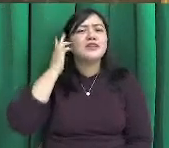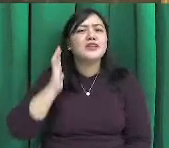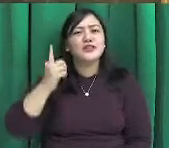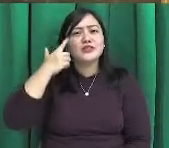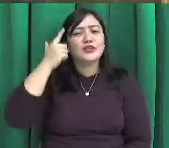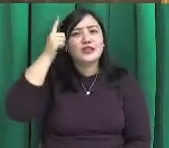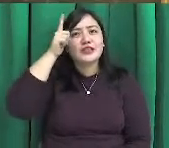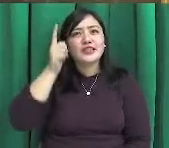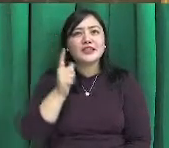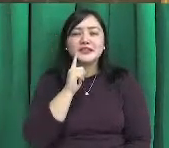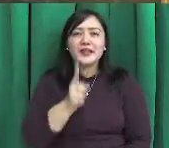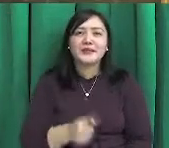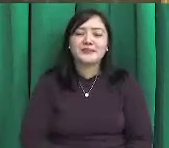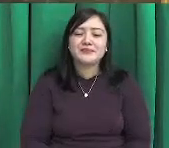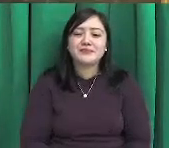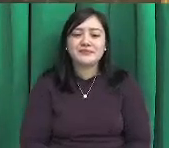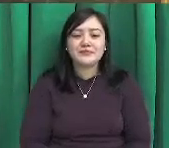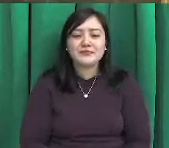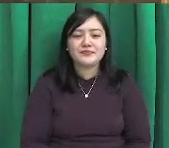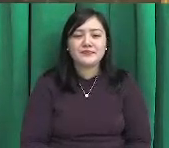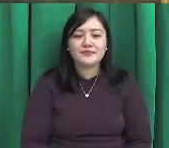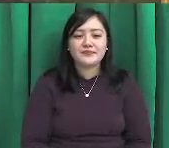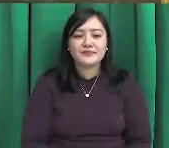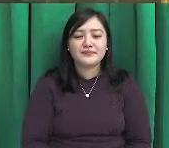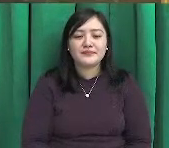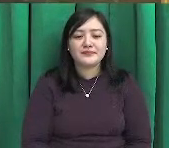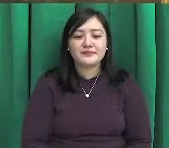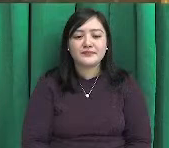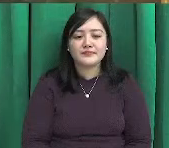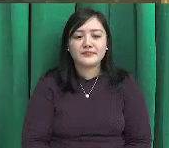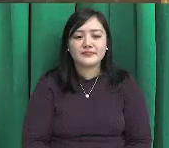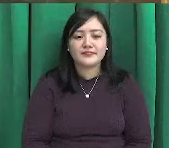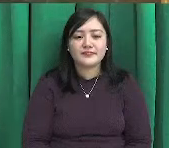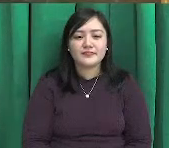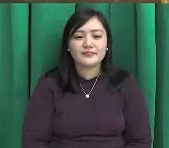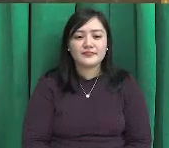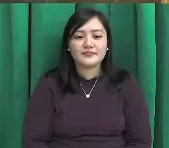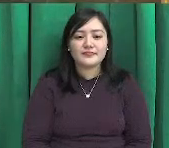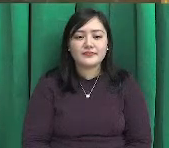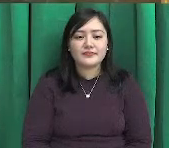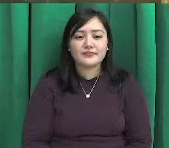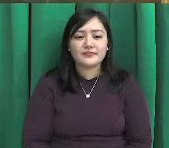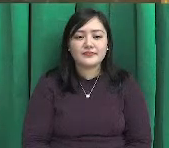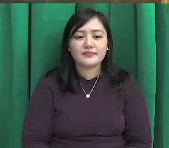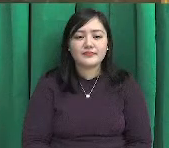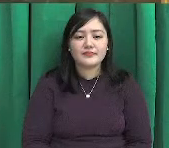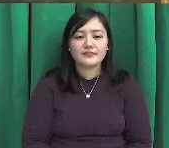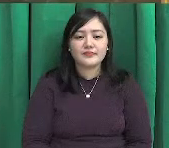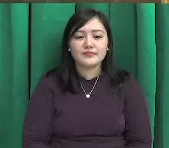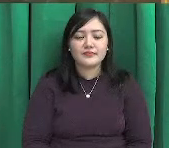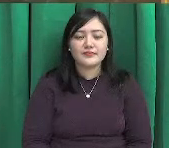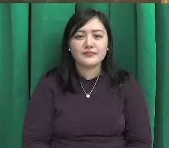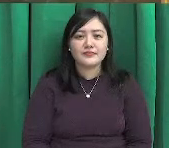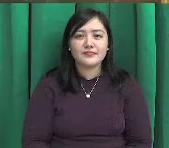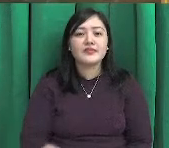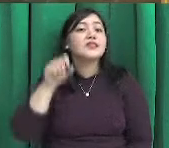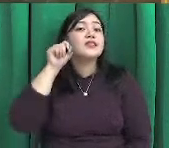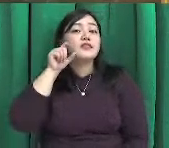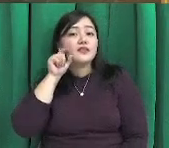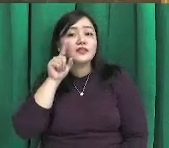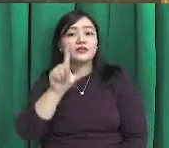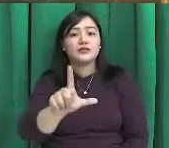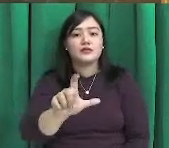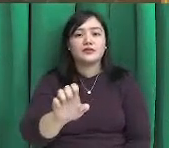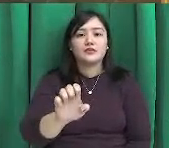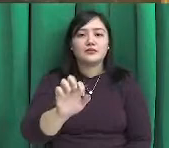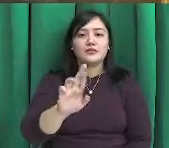sa tinataas ko yung sarili ko. Eto nga si Tanga nagsasabi kasi may sinabi naman sa kayo si Lerma kasi si Lerma naman, lagi naman silang